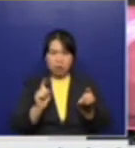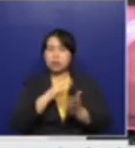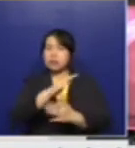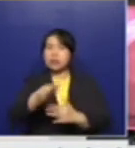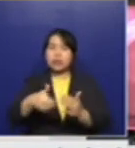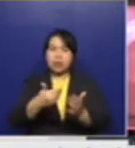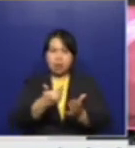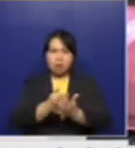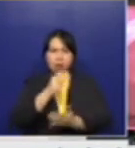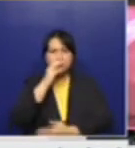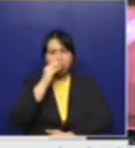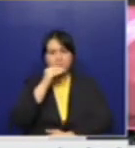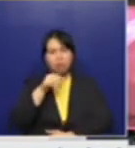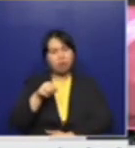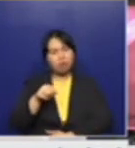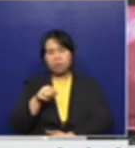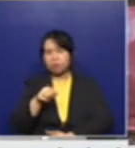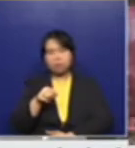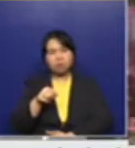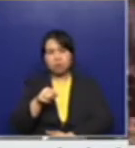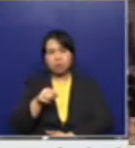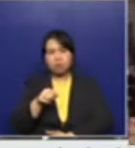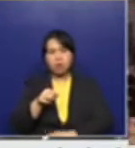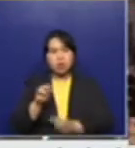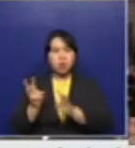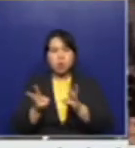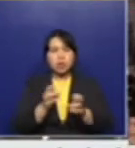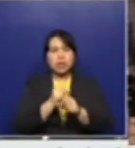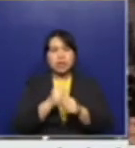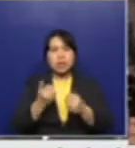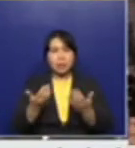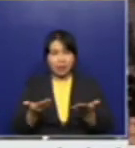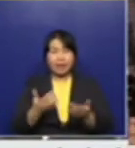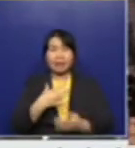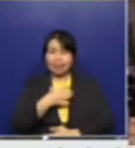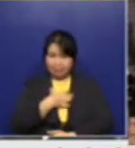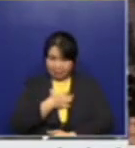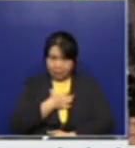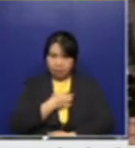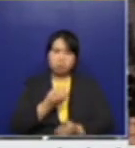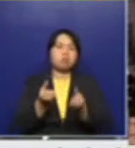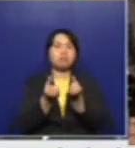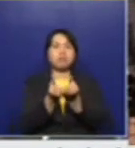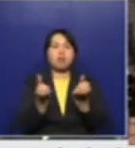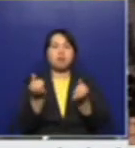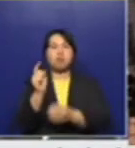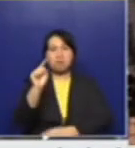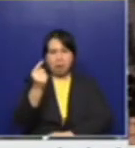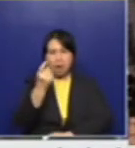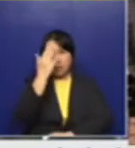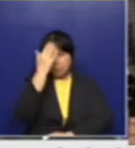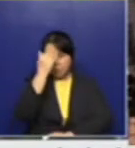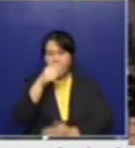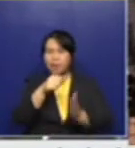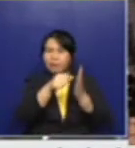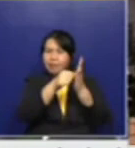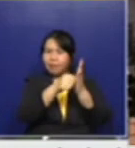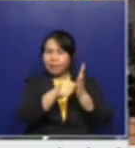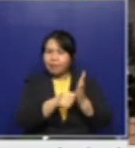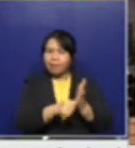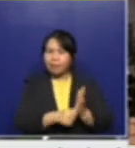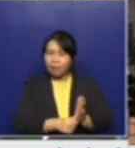กว่าทำยังไงนะครับถึงจะให้มีการจัดทำรัฐธรรมนูญฉบับใหม่ขึ้นมาเพื่อแก้ไขรัฐธรรมนูญต่าง